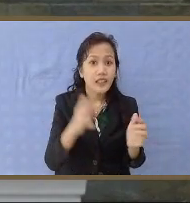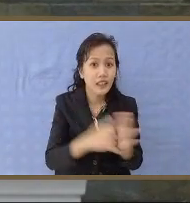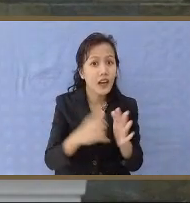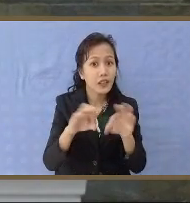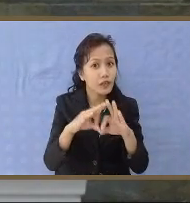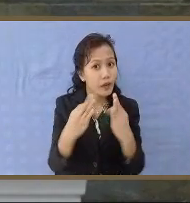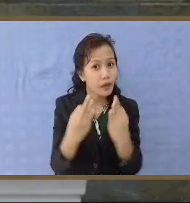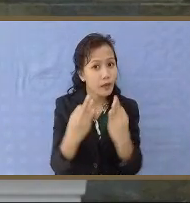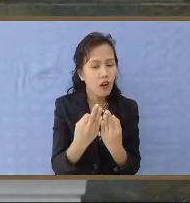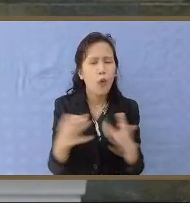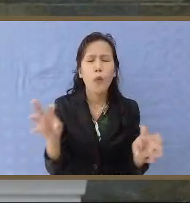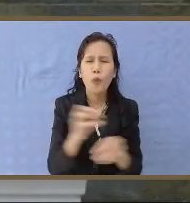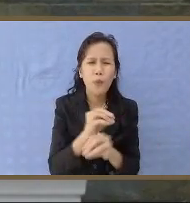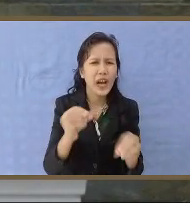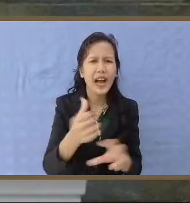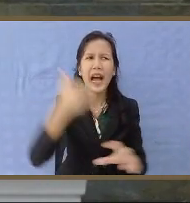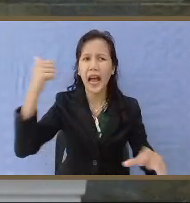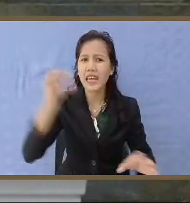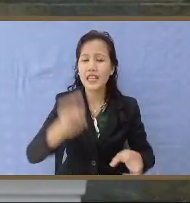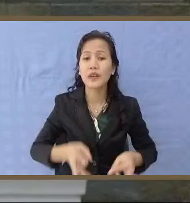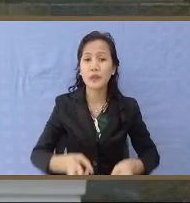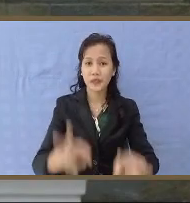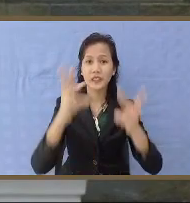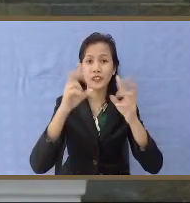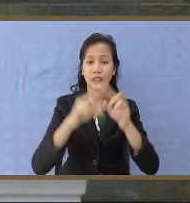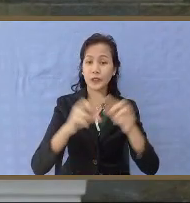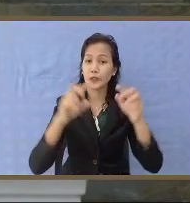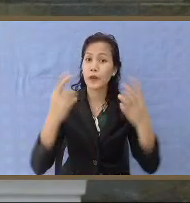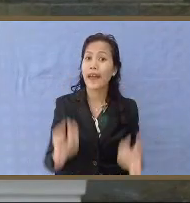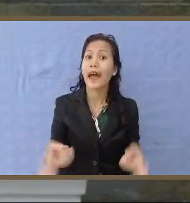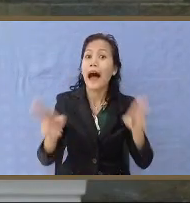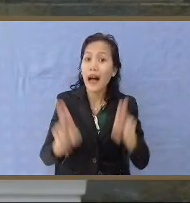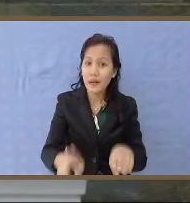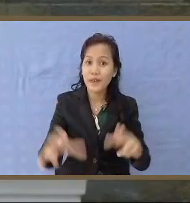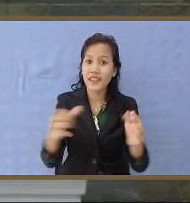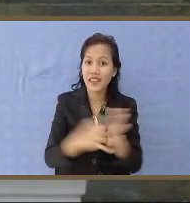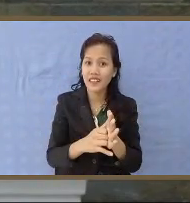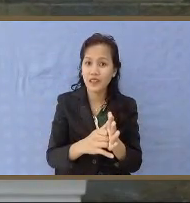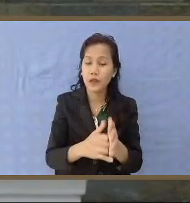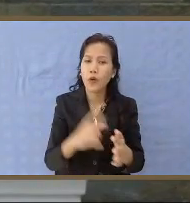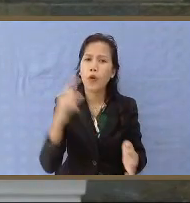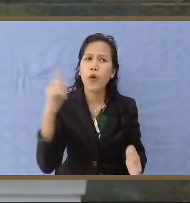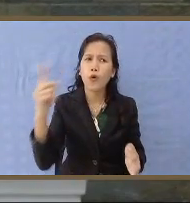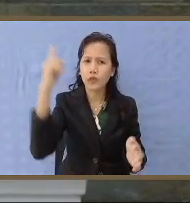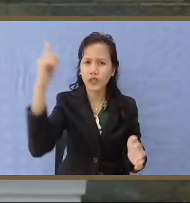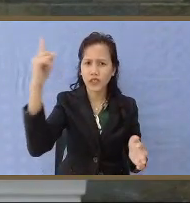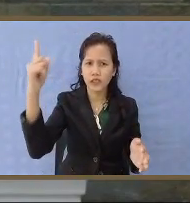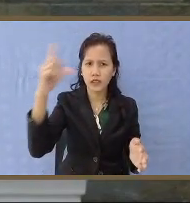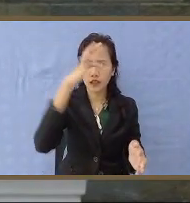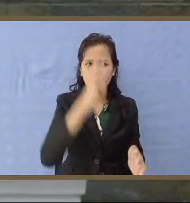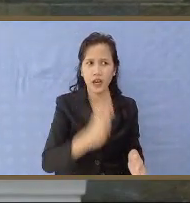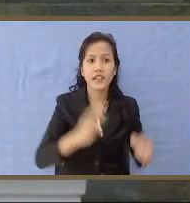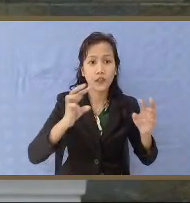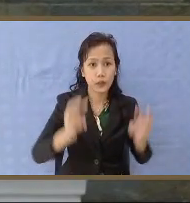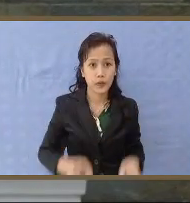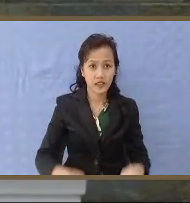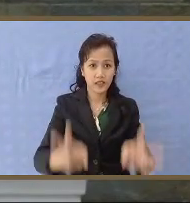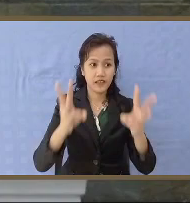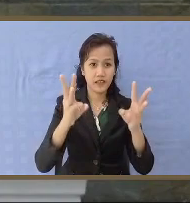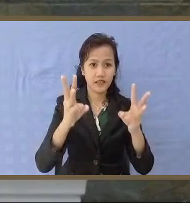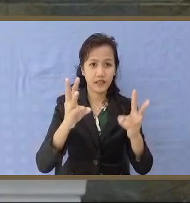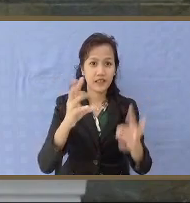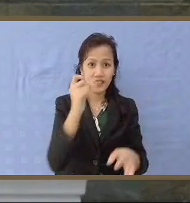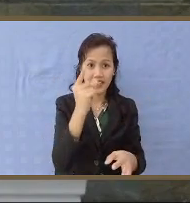is no other way to do that except God's way. Maliwanag ho yan eh. That's the